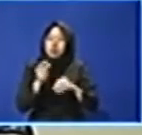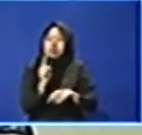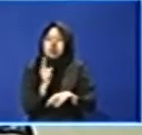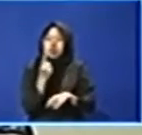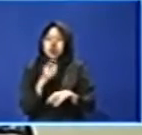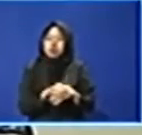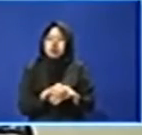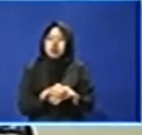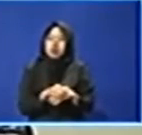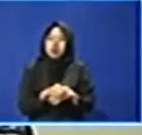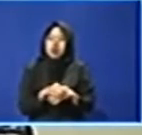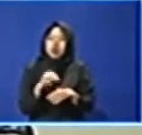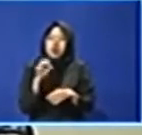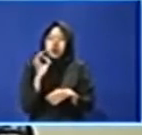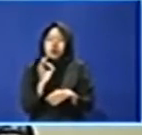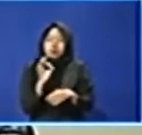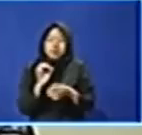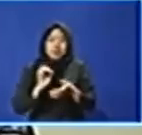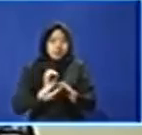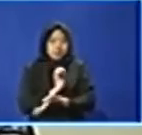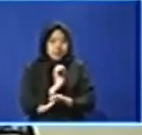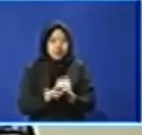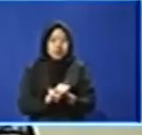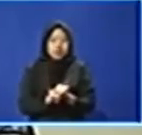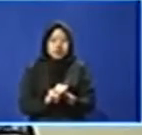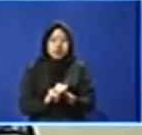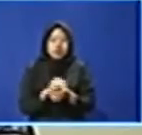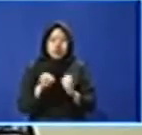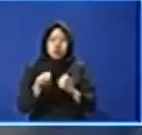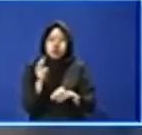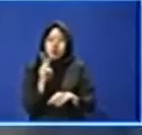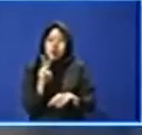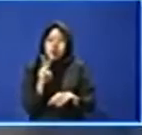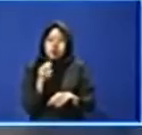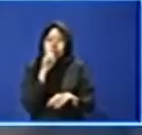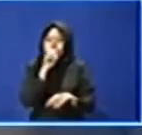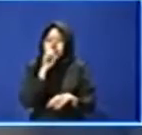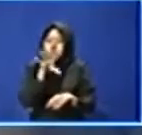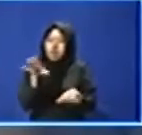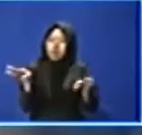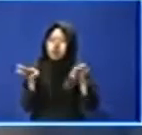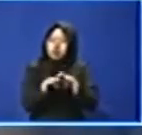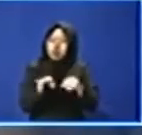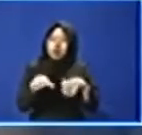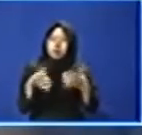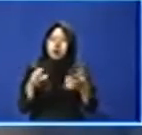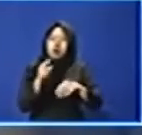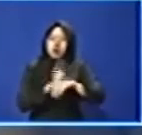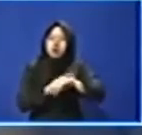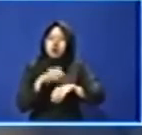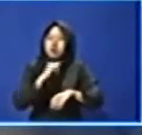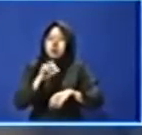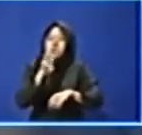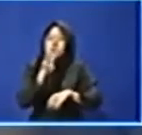yaitu Aceh kita akan berikan kesempatan untuk masuk nomor urut 2 Memberikan closing statement waktunya sama 2 menit